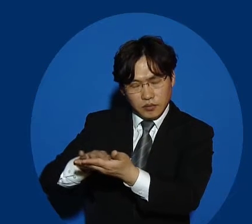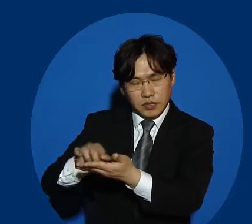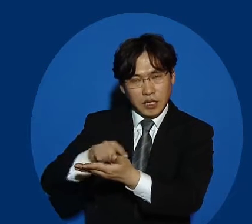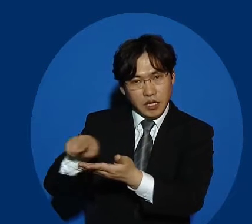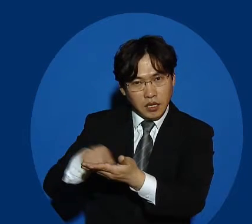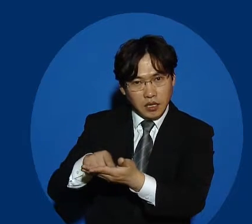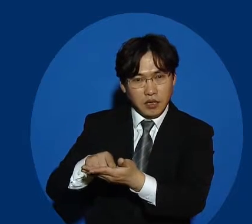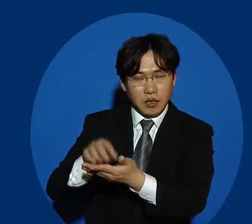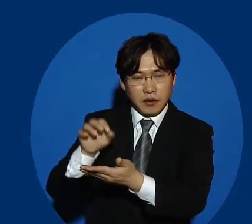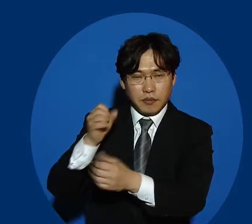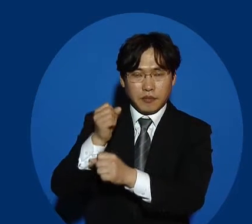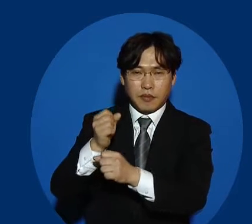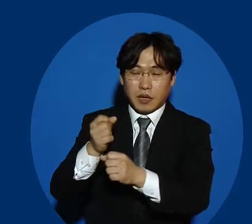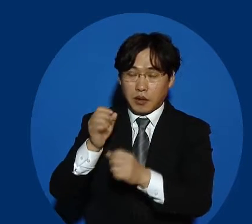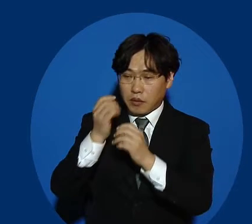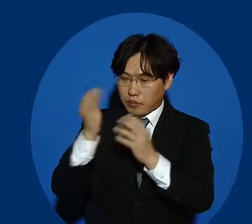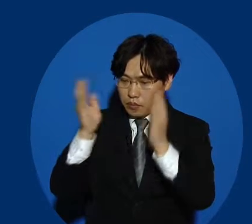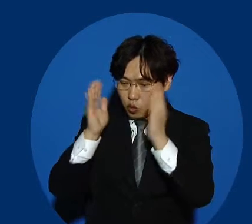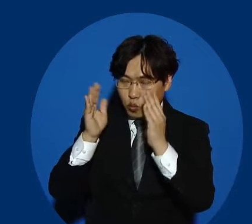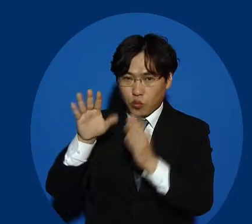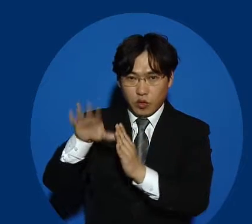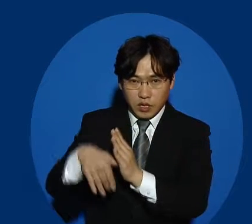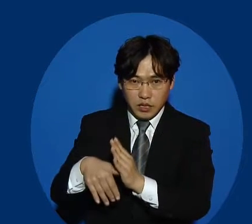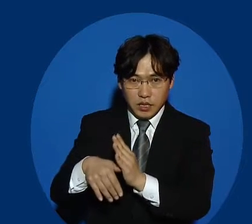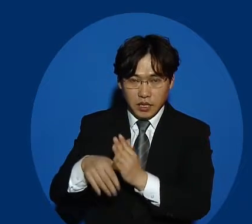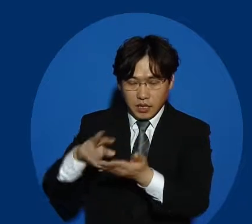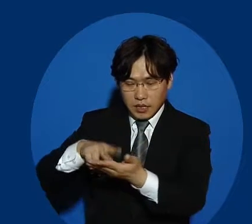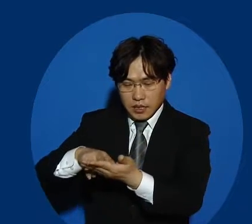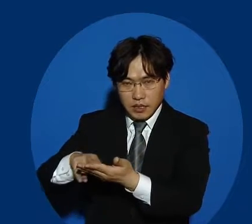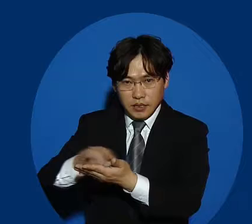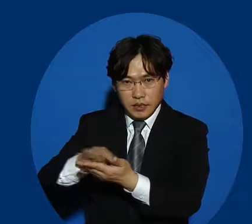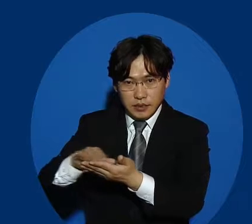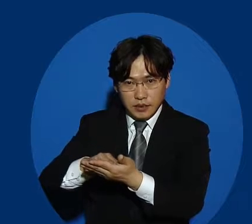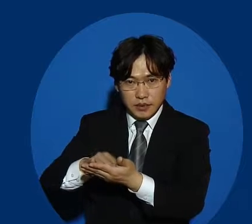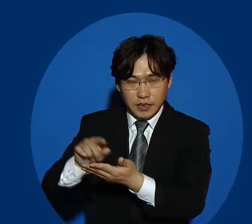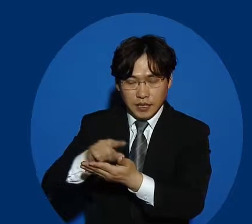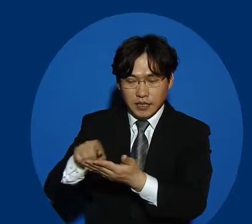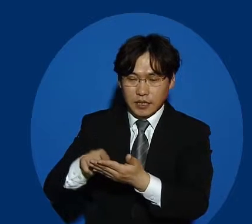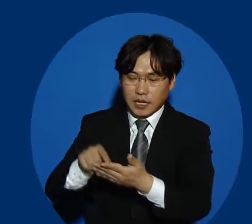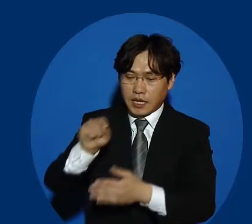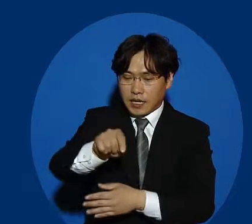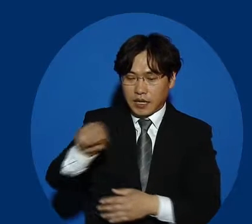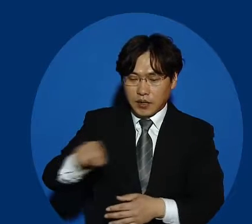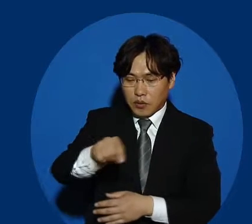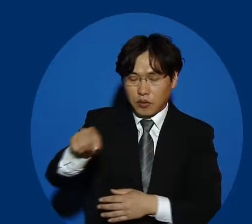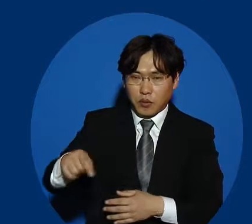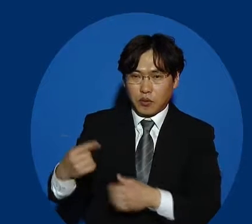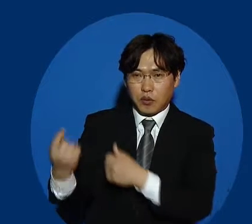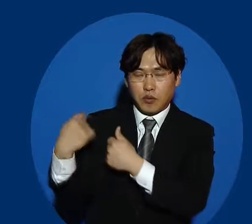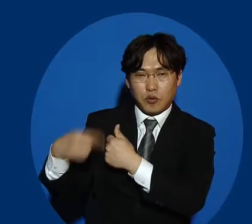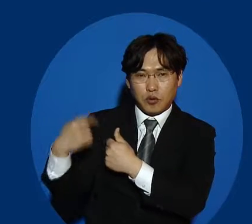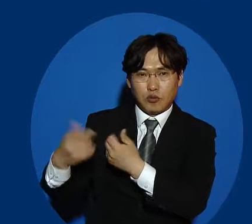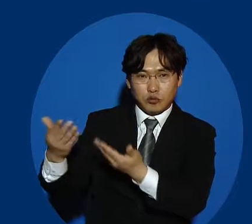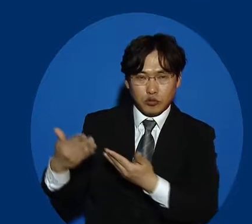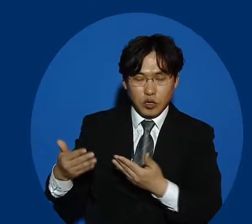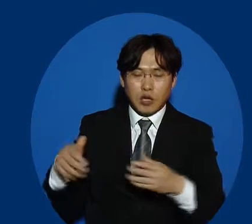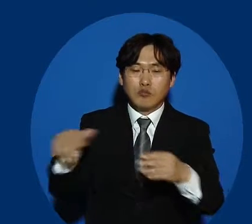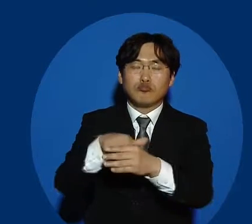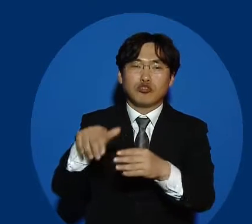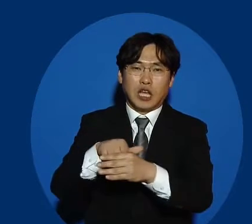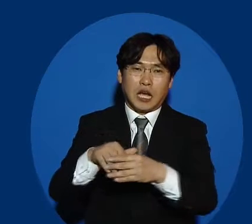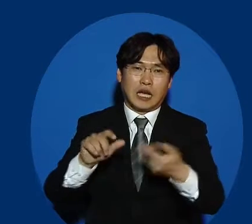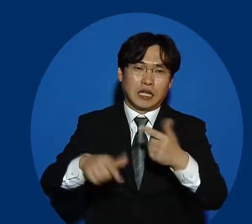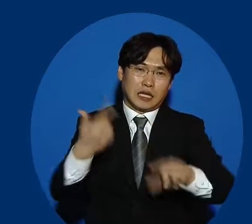처음 점자 배울 때 시각장애인 분들이 뭐 젓가락 화투도 막 가르쳐주고 그랬어요. 고유한 문화들이 있더라고요. 나름대로